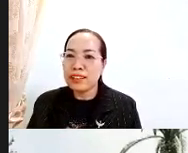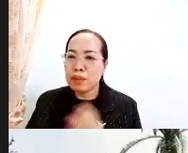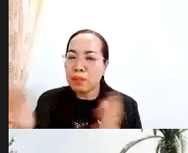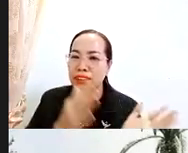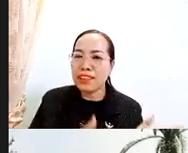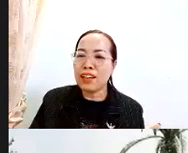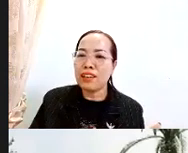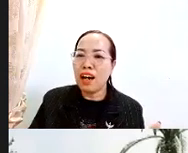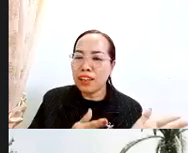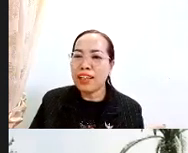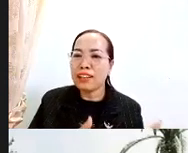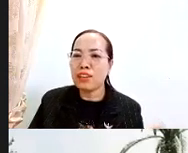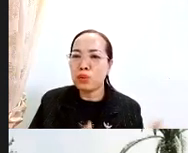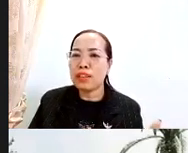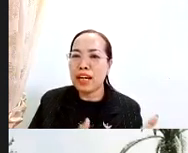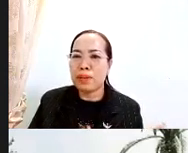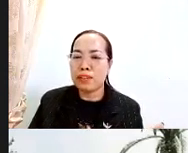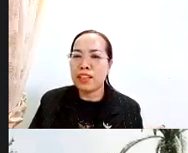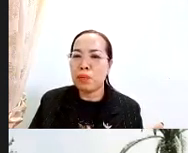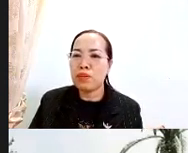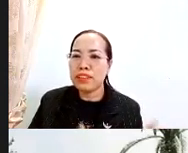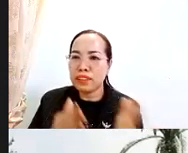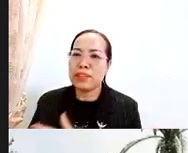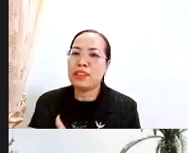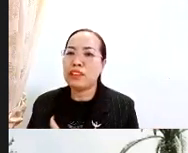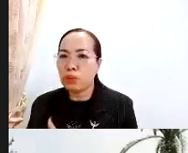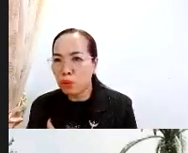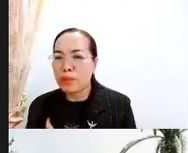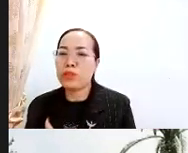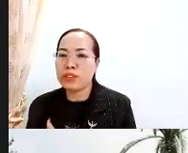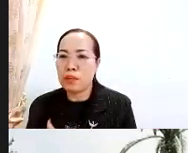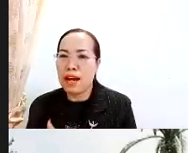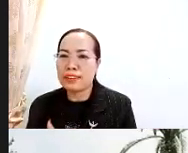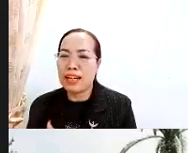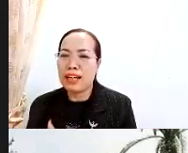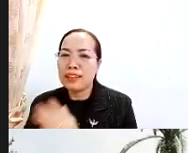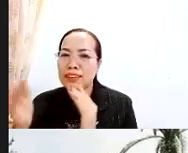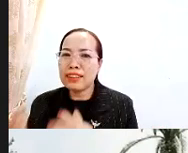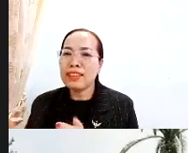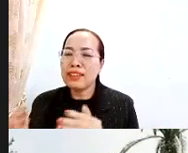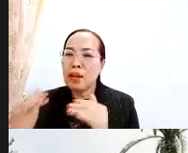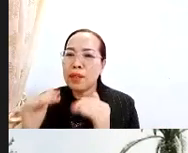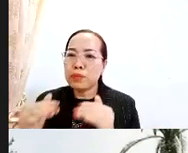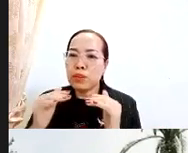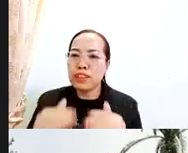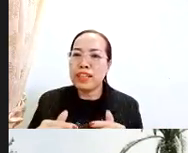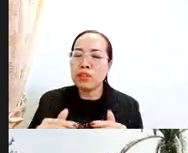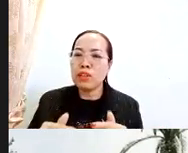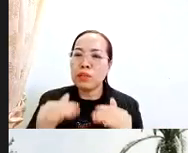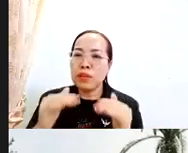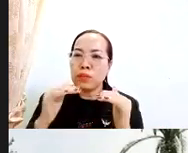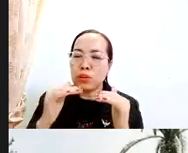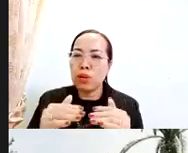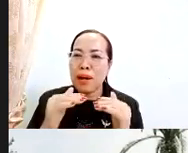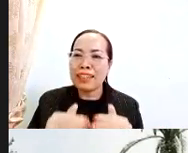cháy tại bà dương ạ ắt hiên nâng tự tu ca bà chạy phong dương tham mạch nâng tự tu phiệp chục chạy bà cha chẳng phiệp chục chạy nó